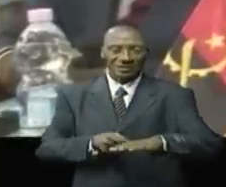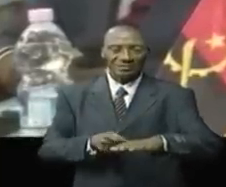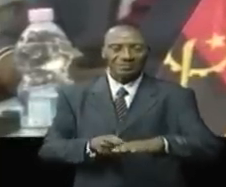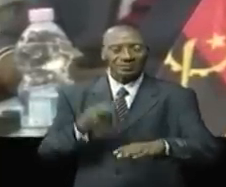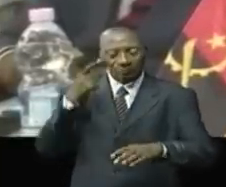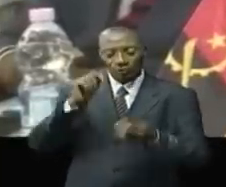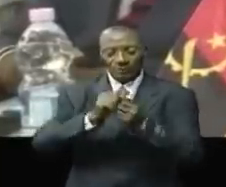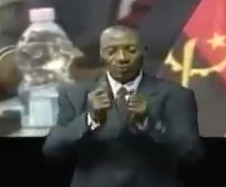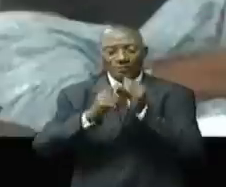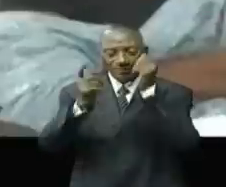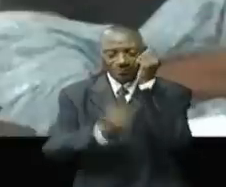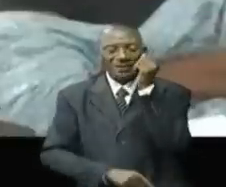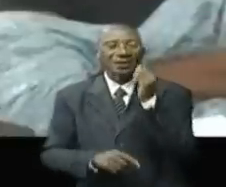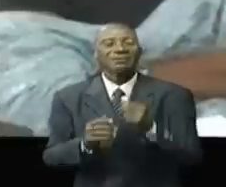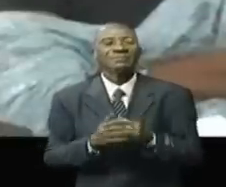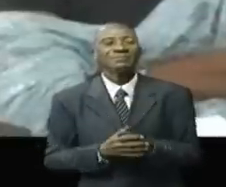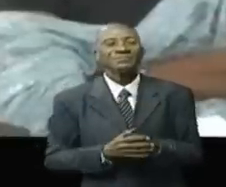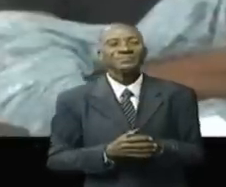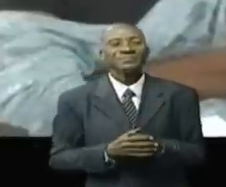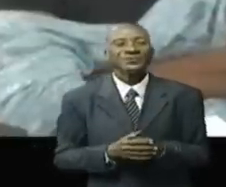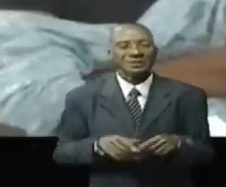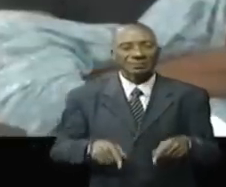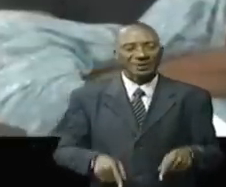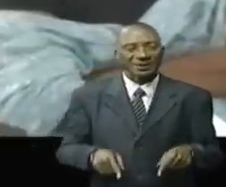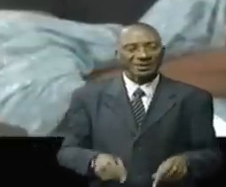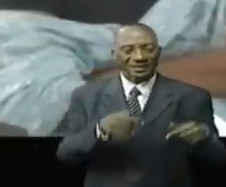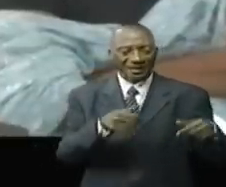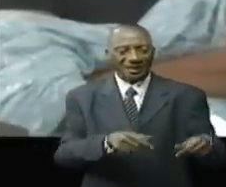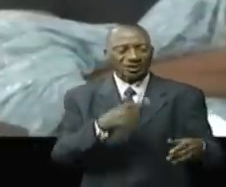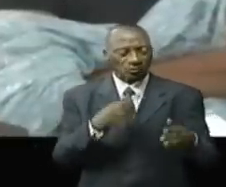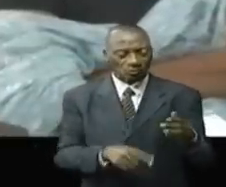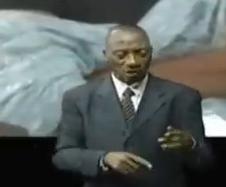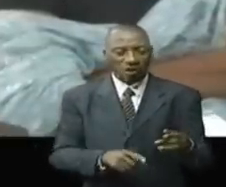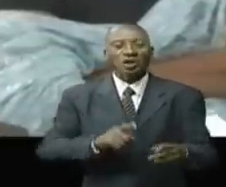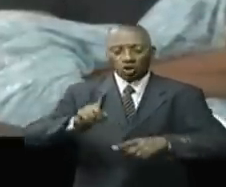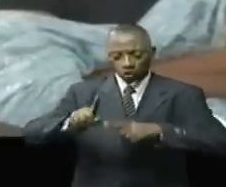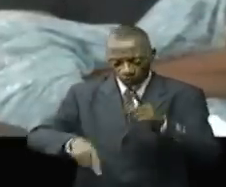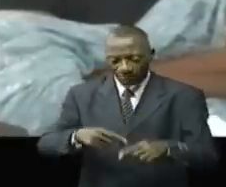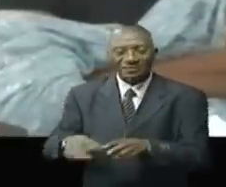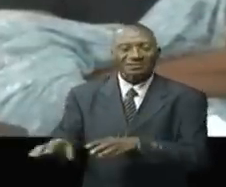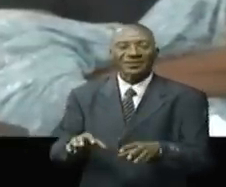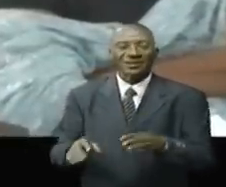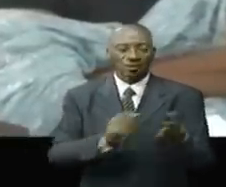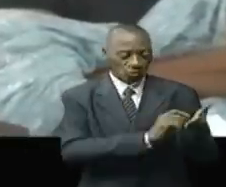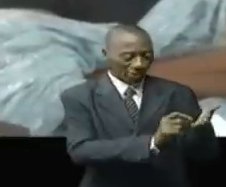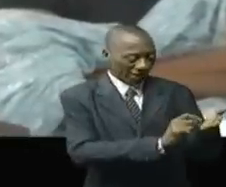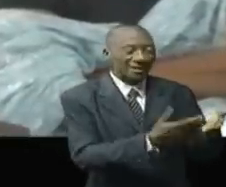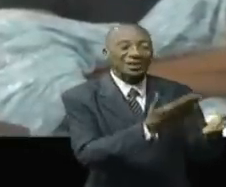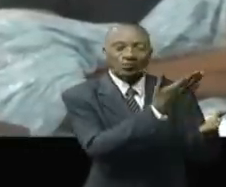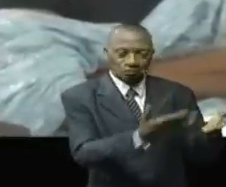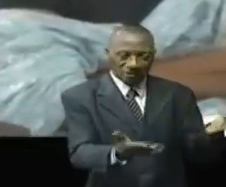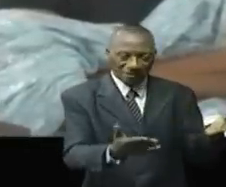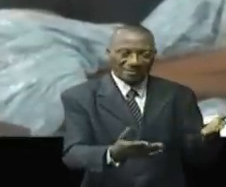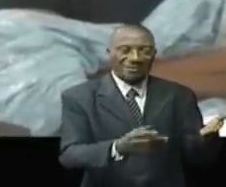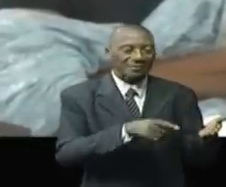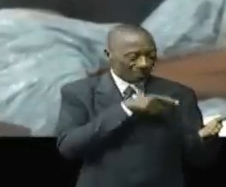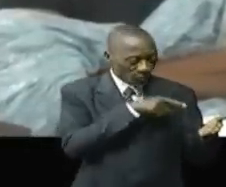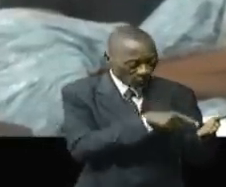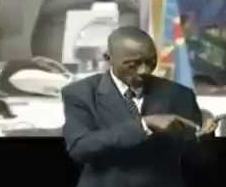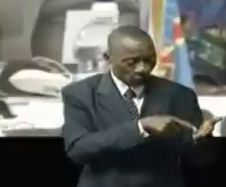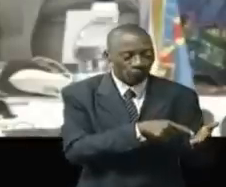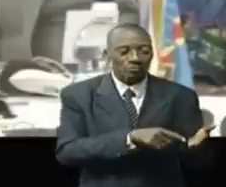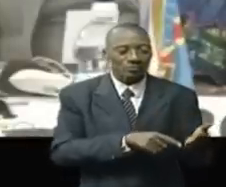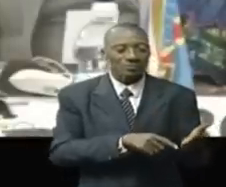pénale. Il nous reste maintenant à lier la parole à l'acte en mettant en œuvre tous les